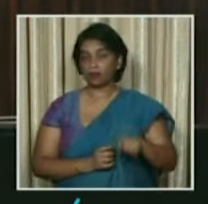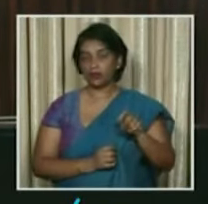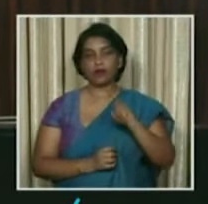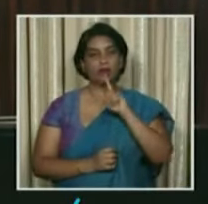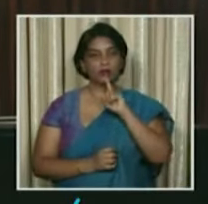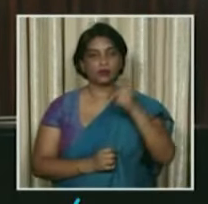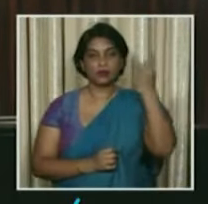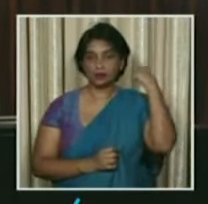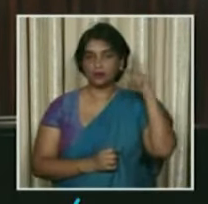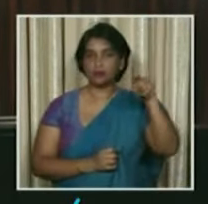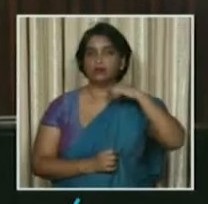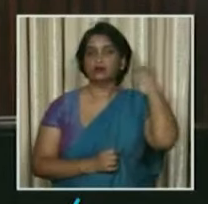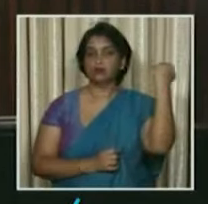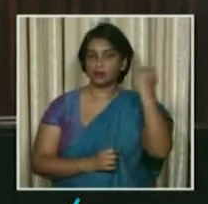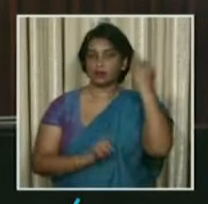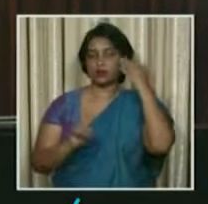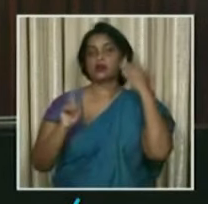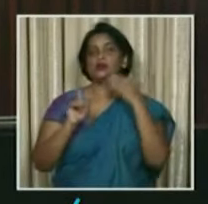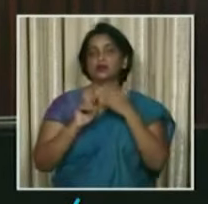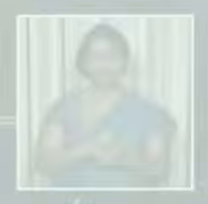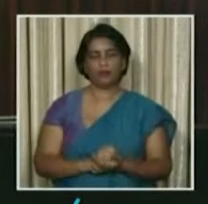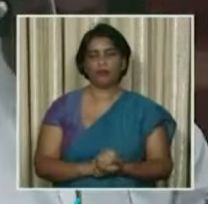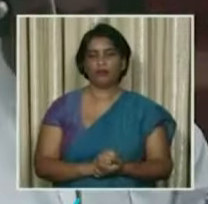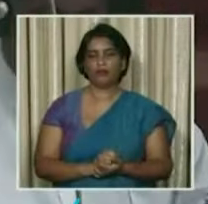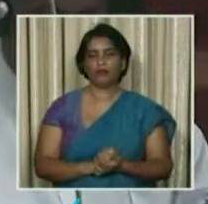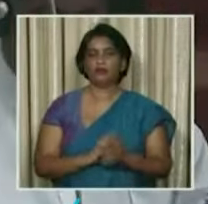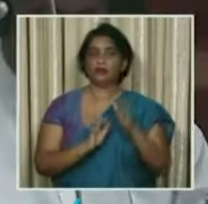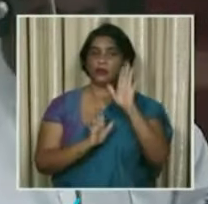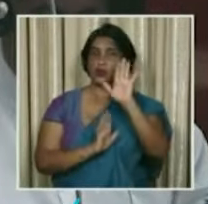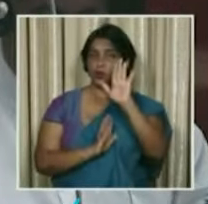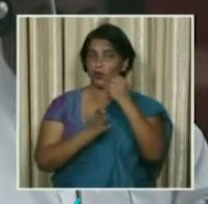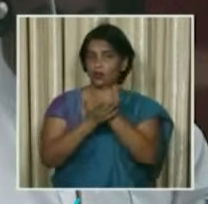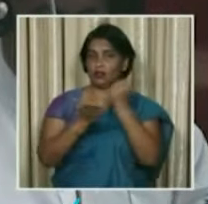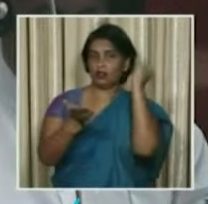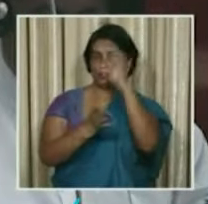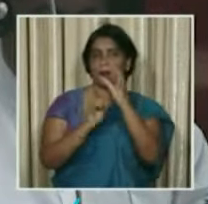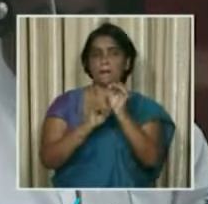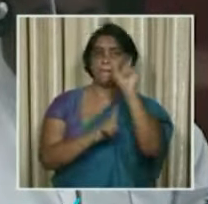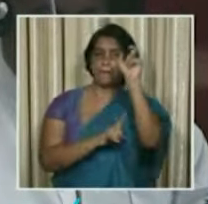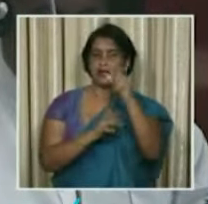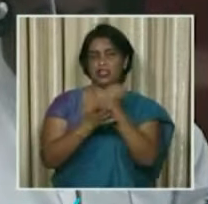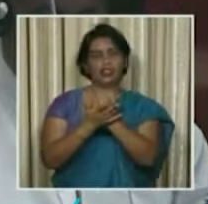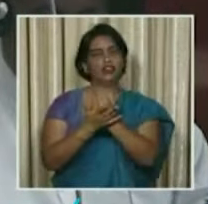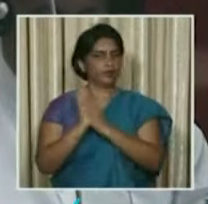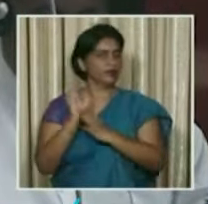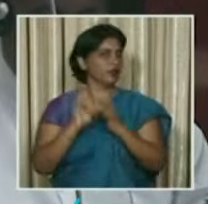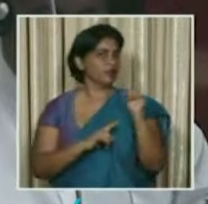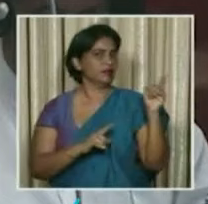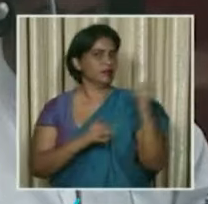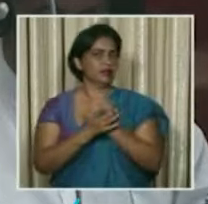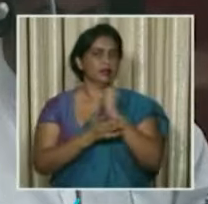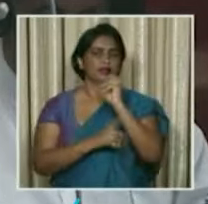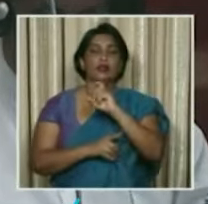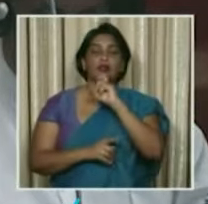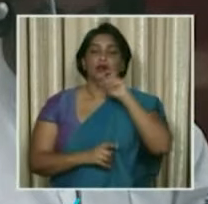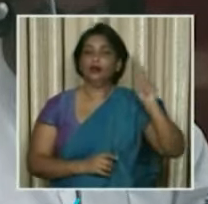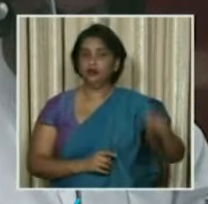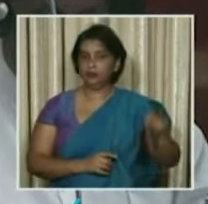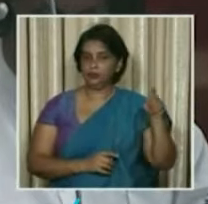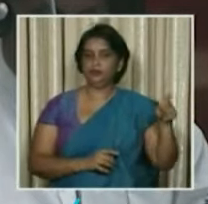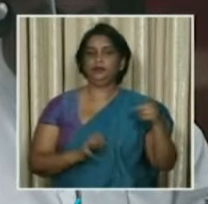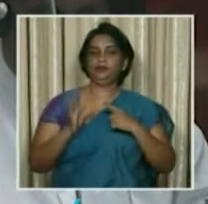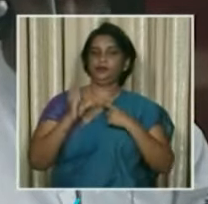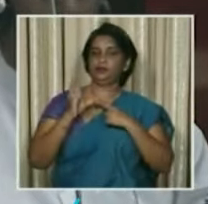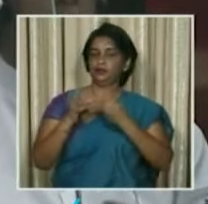එදා එතුමා කරපු කතාව පිළිබඳ එතුමාගේ අදහස. මම ඔබතුමාට ලියපු පෞද්ගලික ලියුමක් ගරු ඇමතුමා. අග්‍රනිශ්චකාරතුමාත්